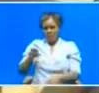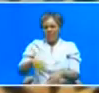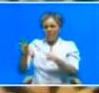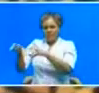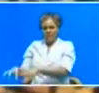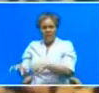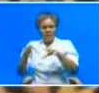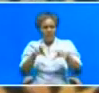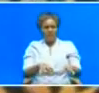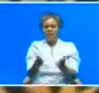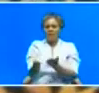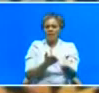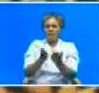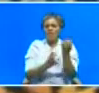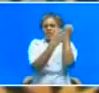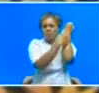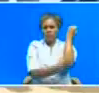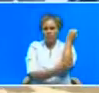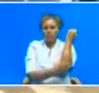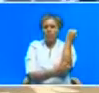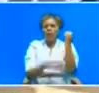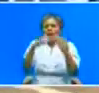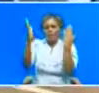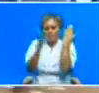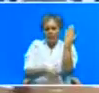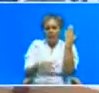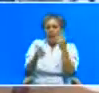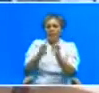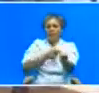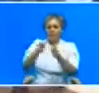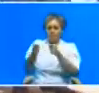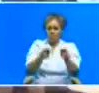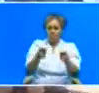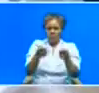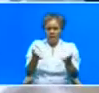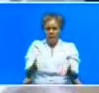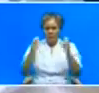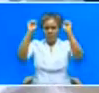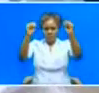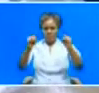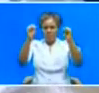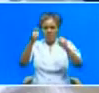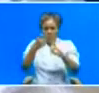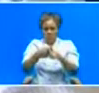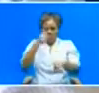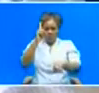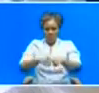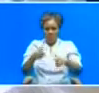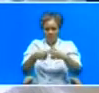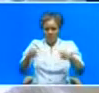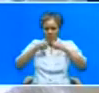wajawazito, huduma duni kutokana na usimamizi mbovu, na sasa migomo ya matabibu. Since we started devolution, we have